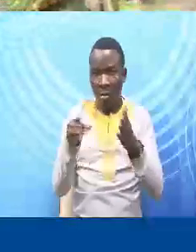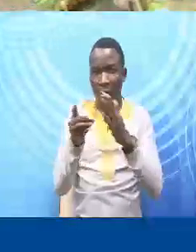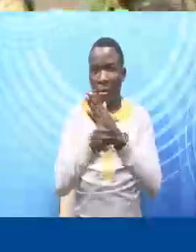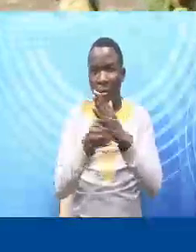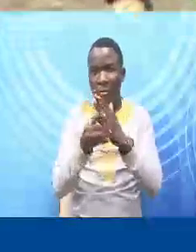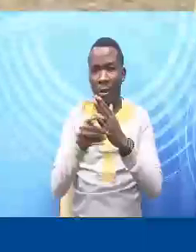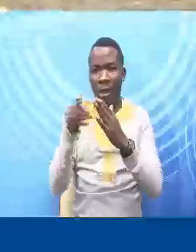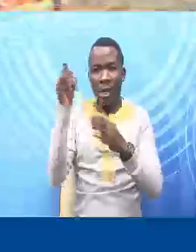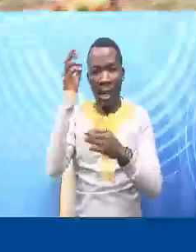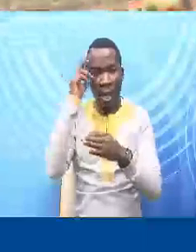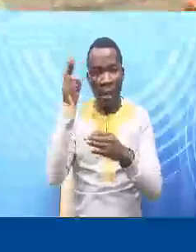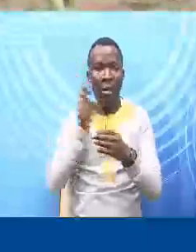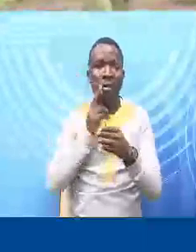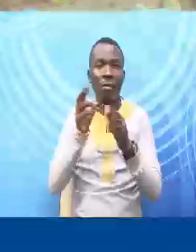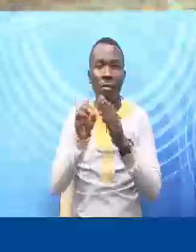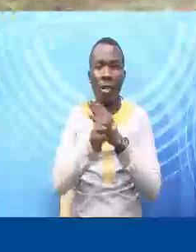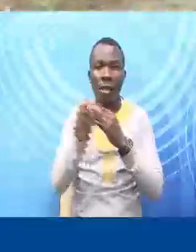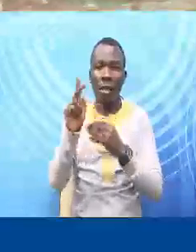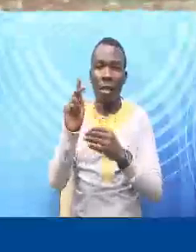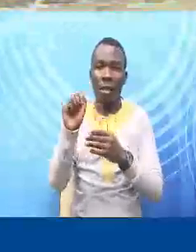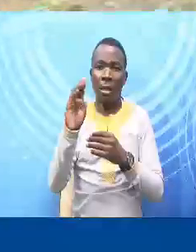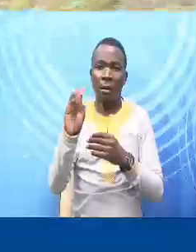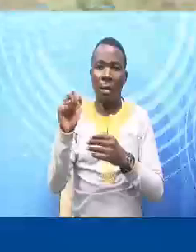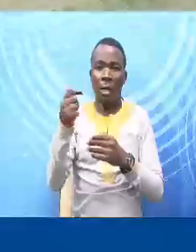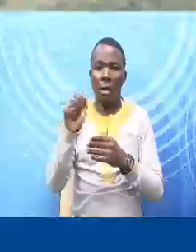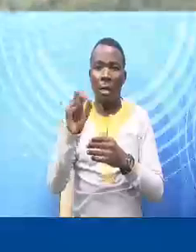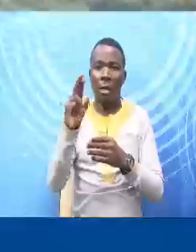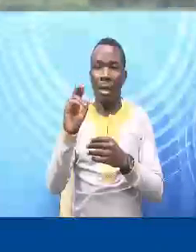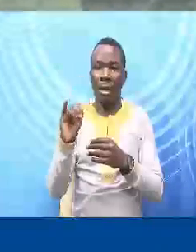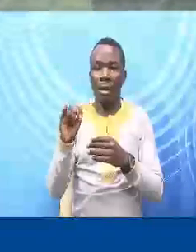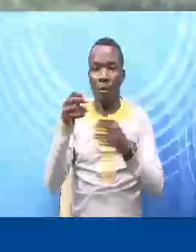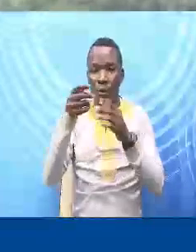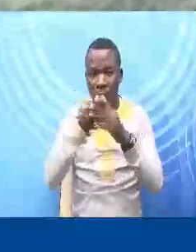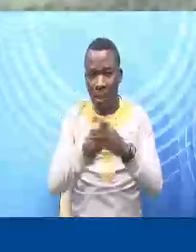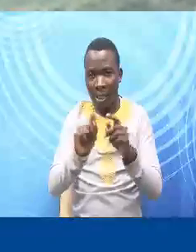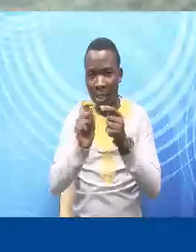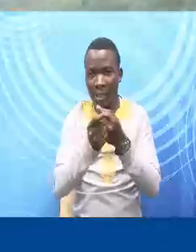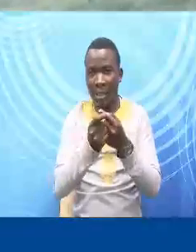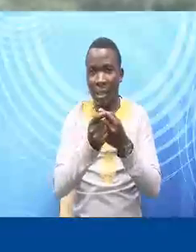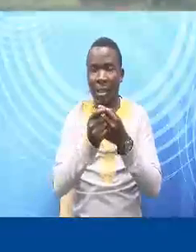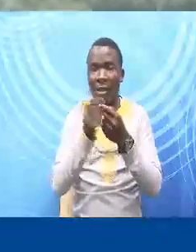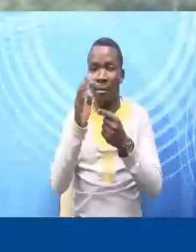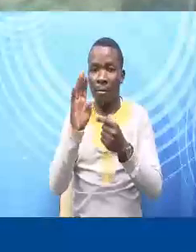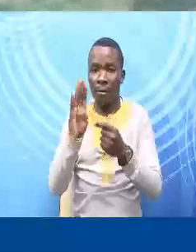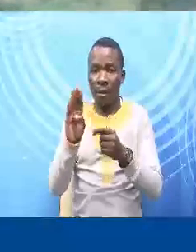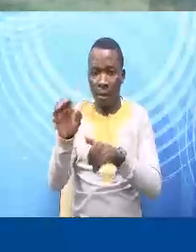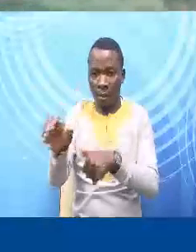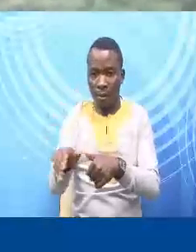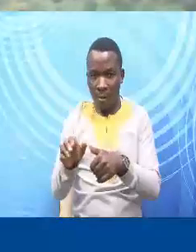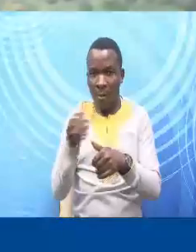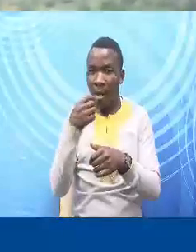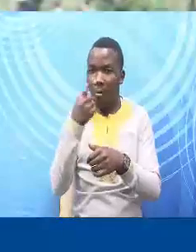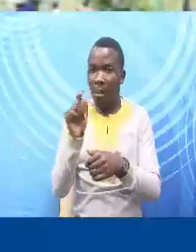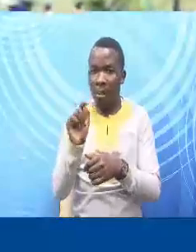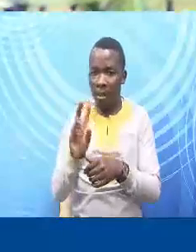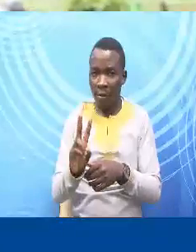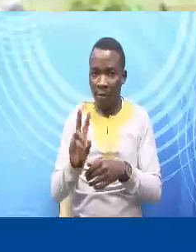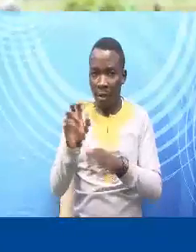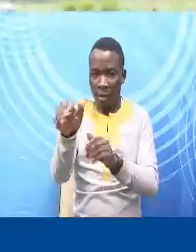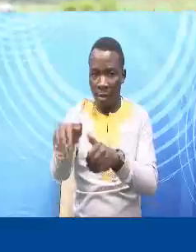wa Kabagari gutangiza igihembwe cy'ubuhinzi B gisanzwe kizwi nk'itumba. Abahinzi bahinga muri iki gishanga babwiye BTN TV ko ubuhinzi